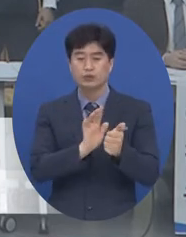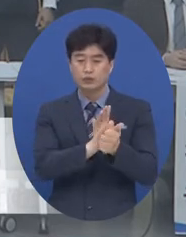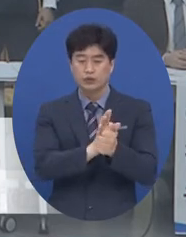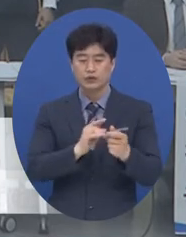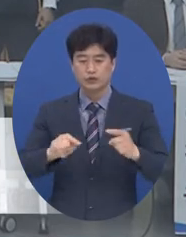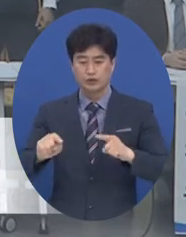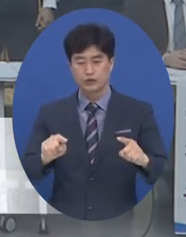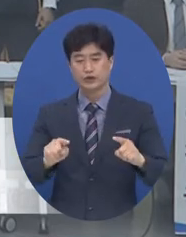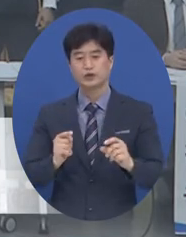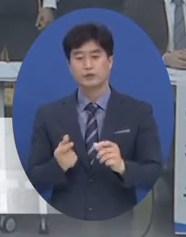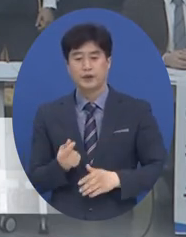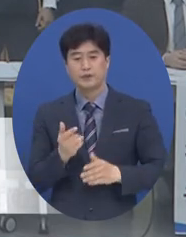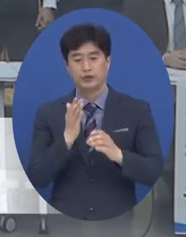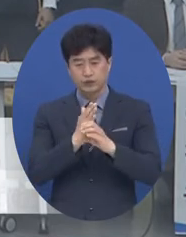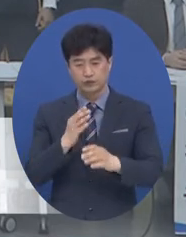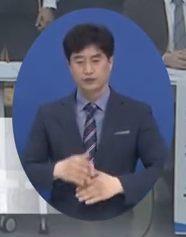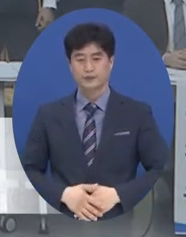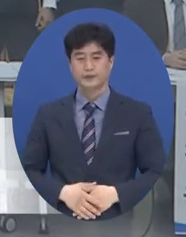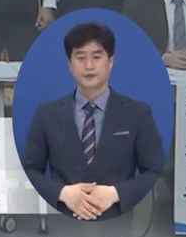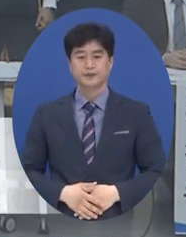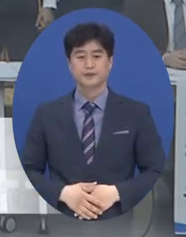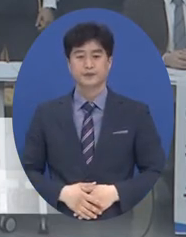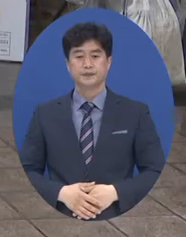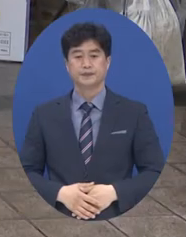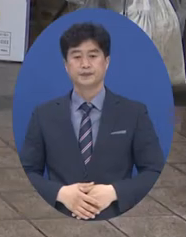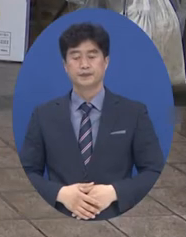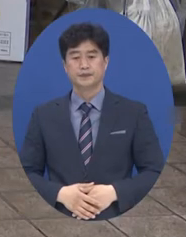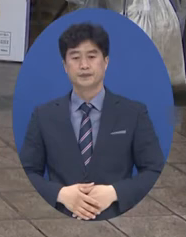정책 속도를 내고 있습니다. 최지연 기자입니다.